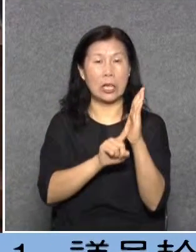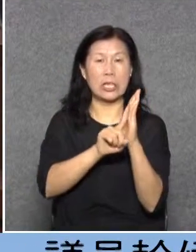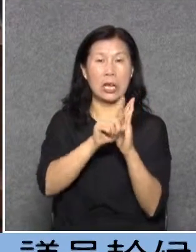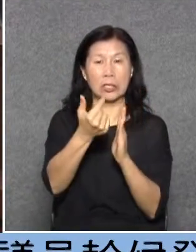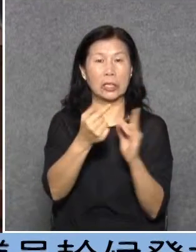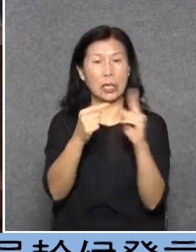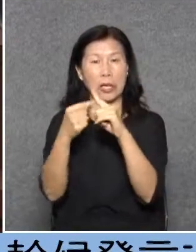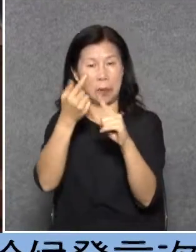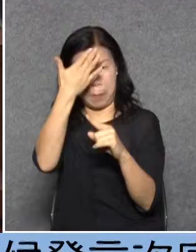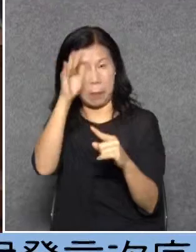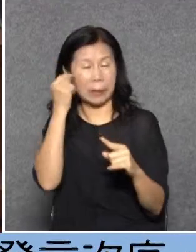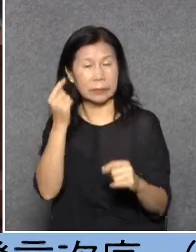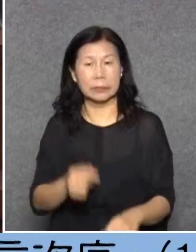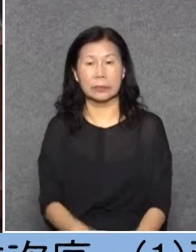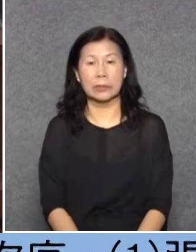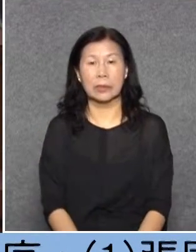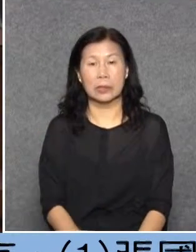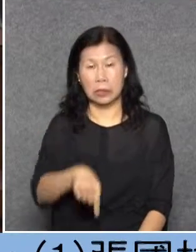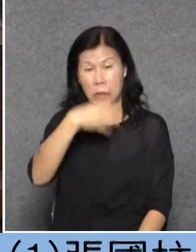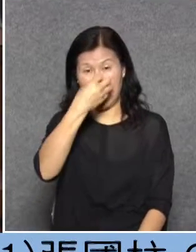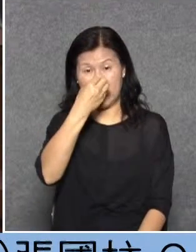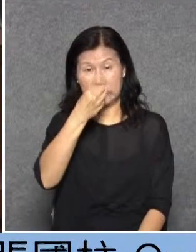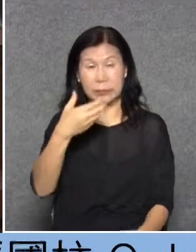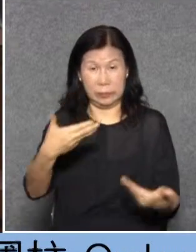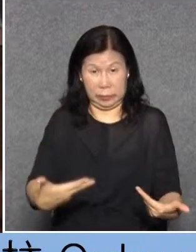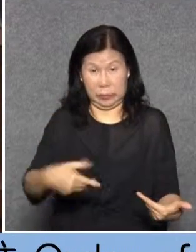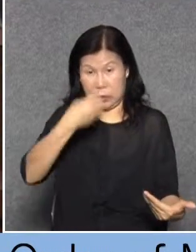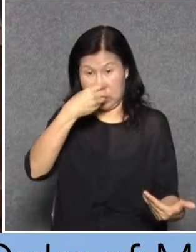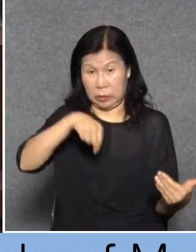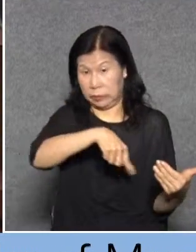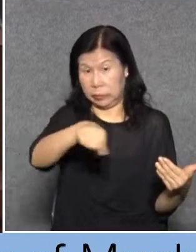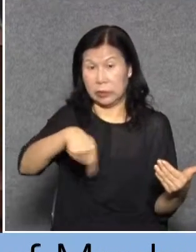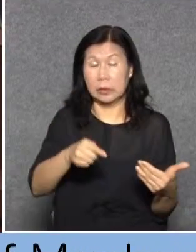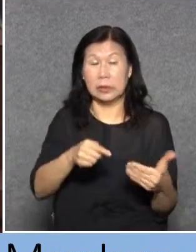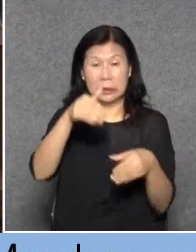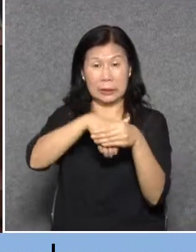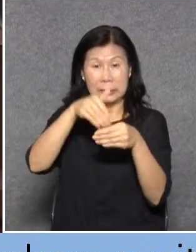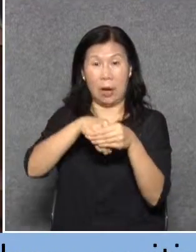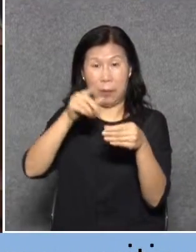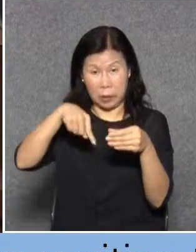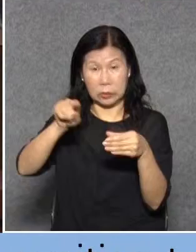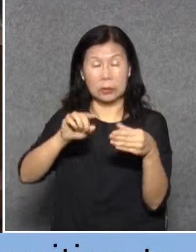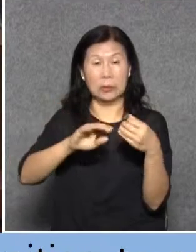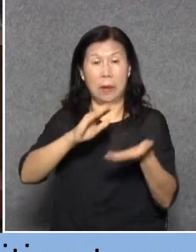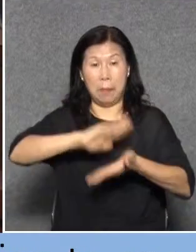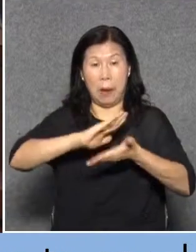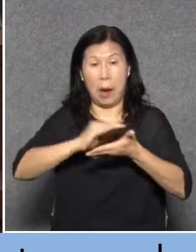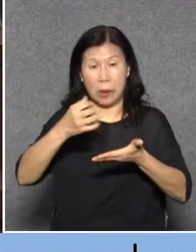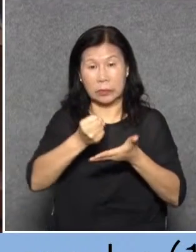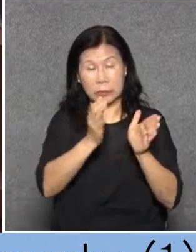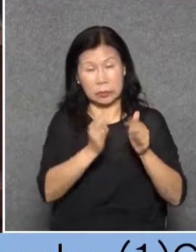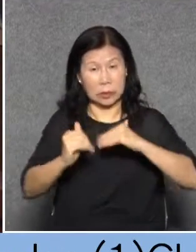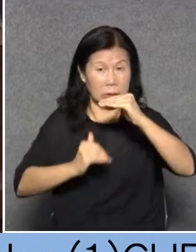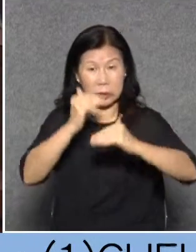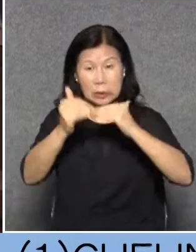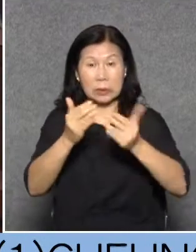咁所以呢，究竟我哋係咪應該喺香港呢個時空呢，係通過呢一個版權法而通過嘅過程，或者我哋通過嘅一啲豁